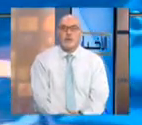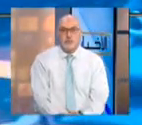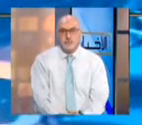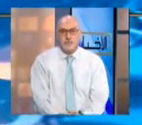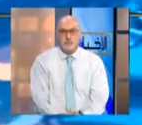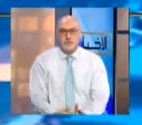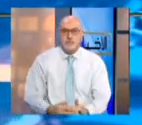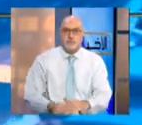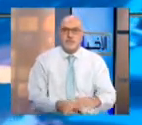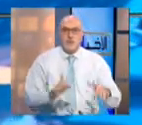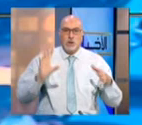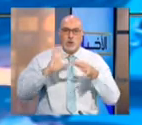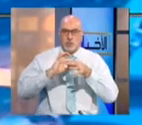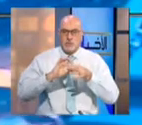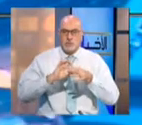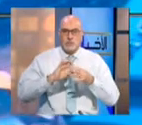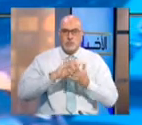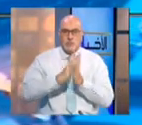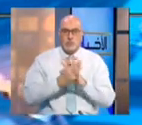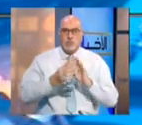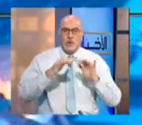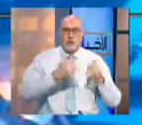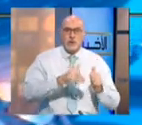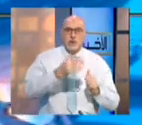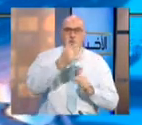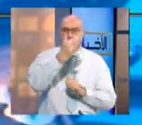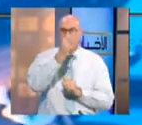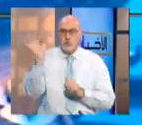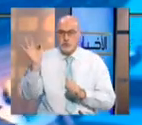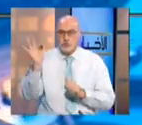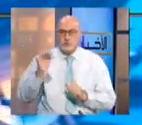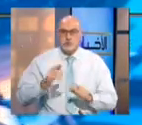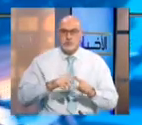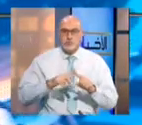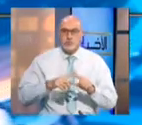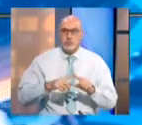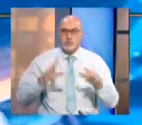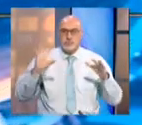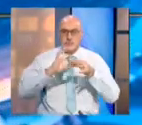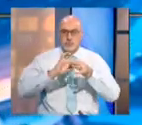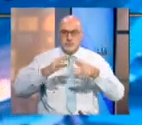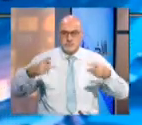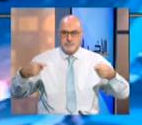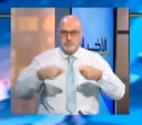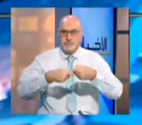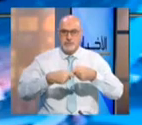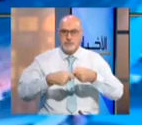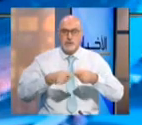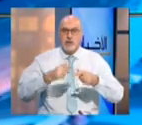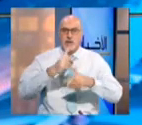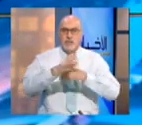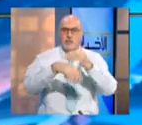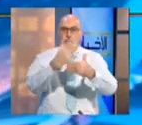في مجال التعاون نظمت جمعية الجزائر فرنسا لقاء لبحث تعزيز وتوسيع مجالات التعاون عن طريق بعث